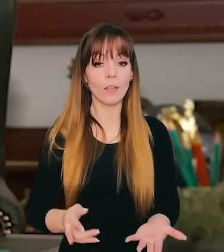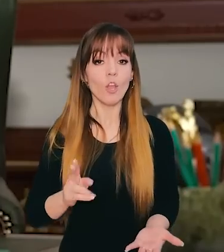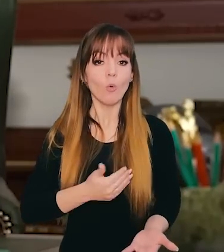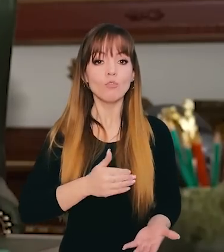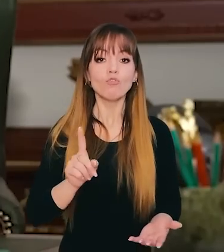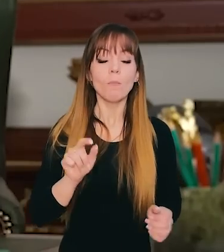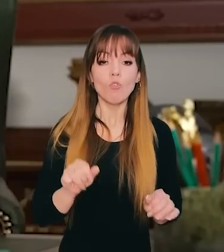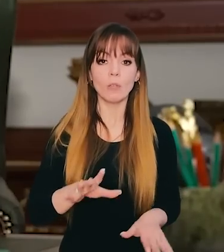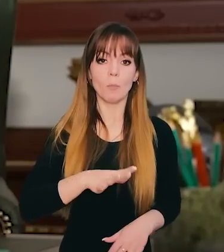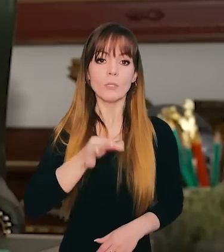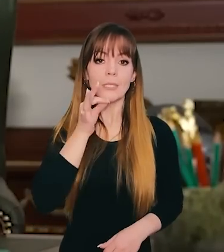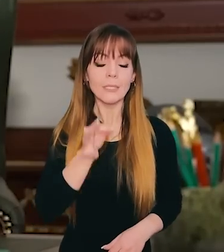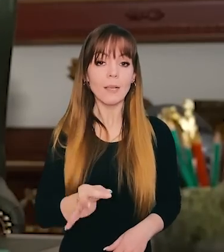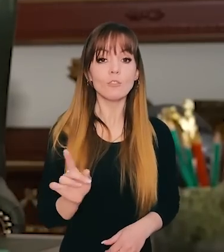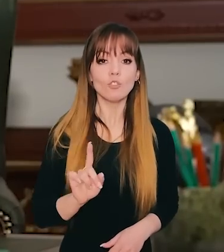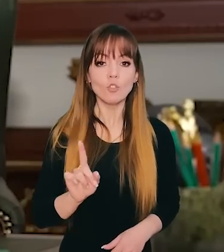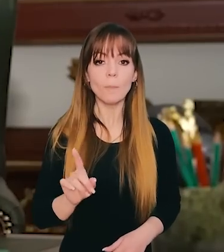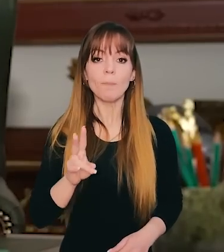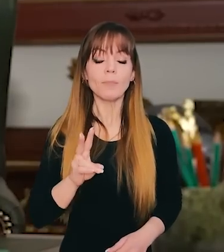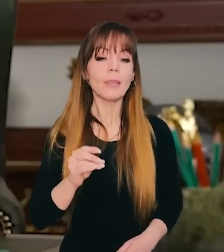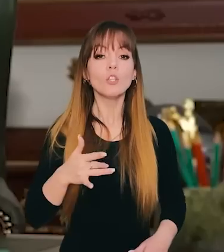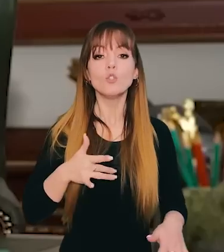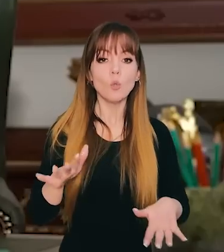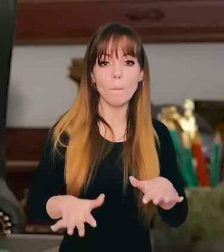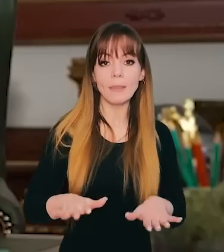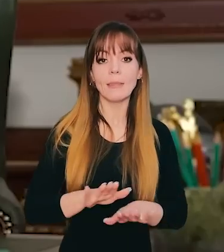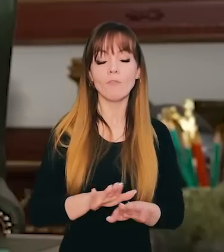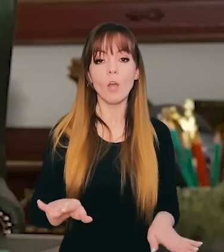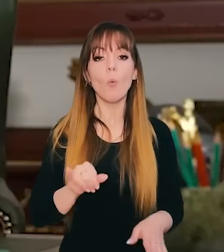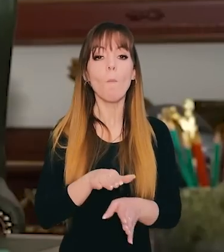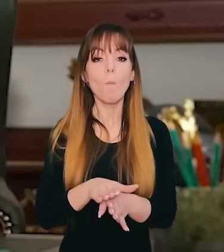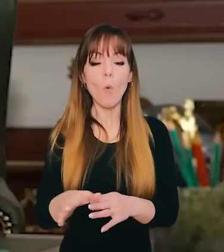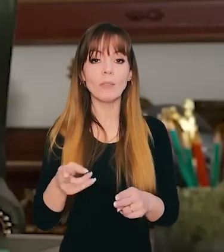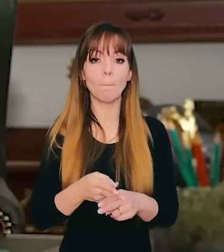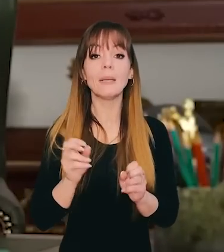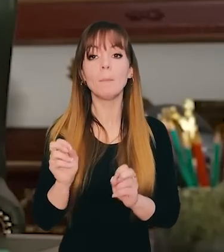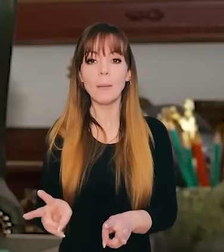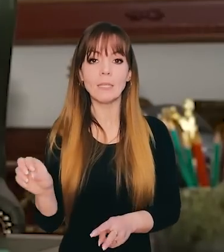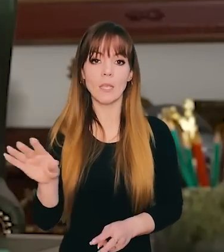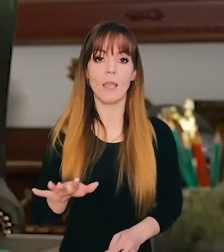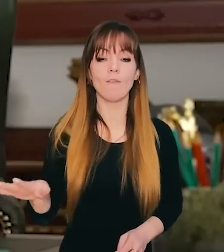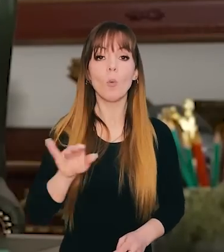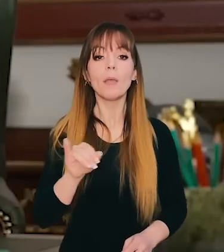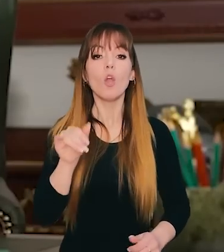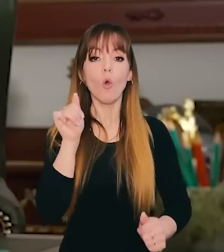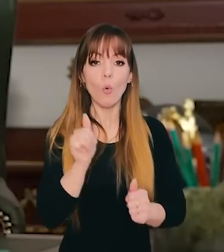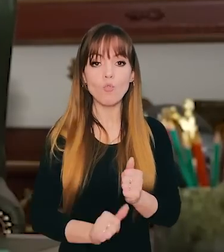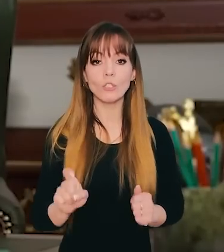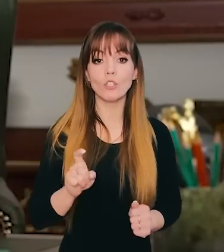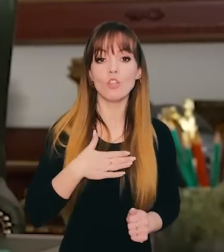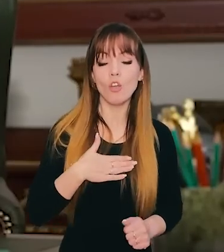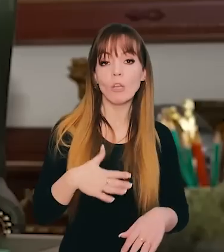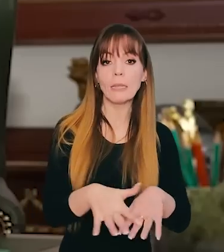я хочу щоб можна було сказати що не сумніваюся і у повній безпеці Європи і